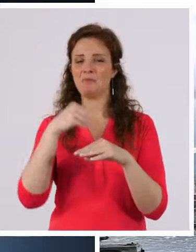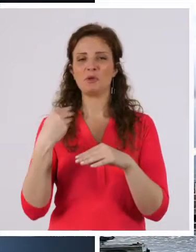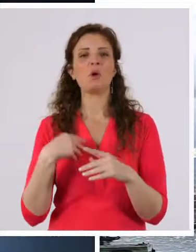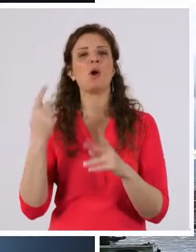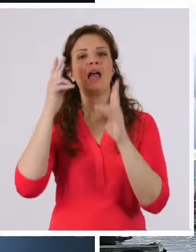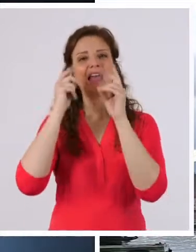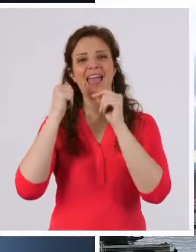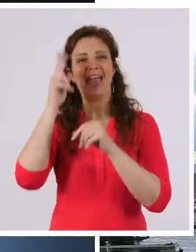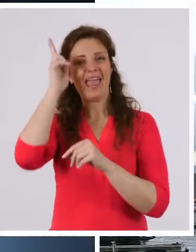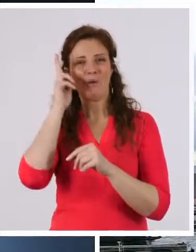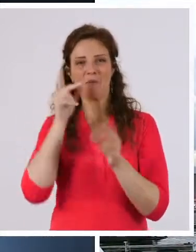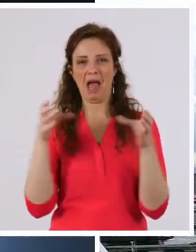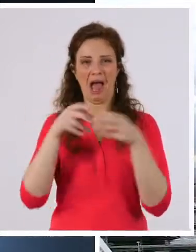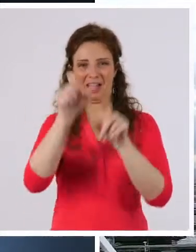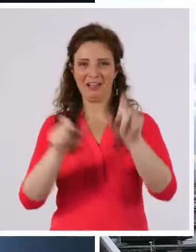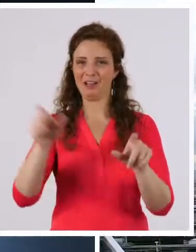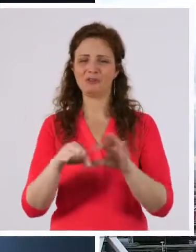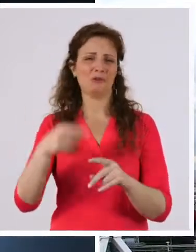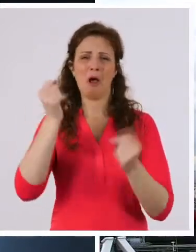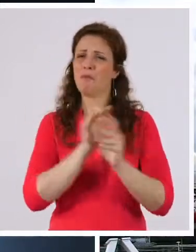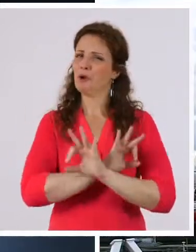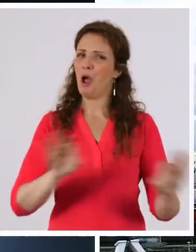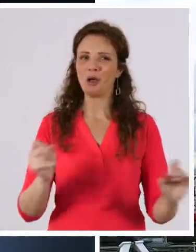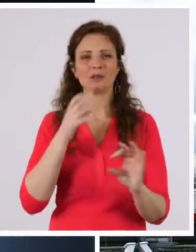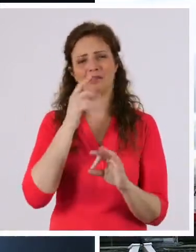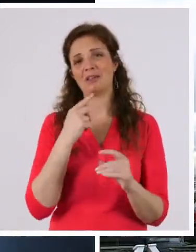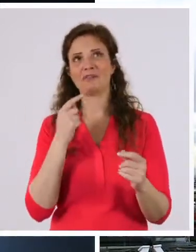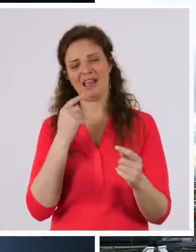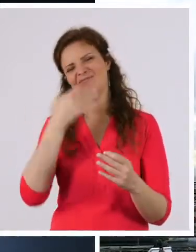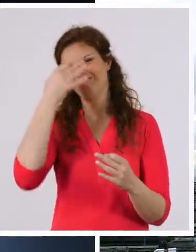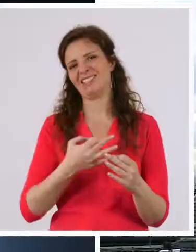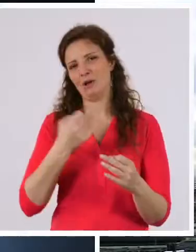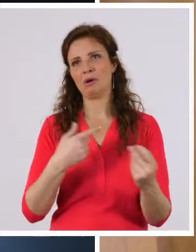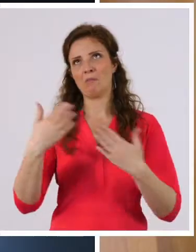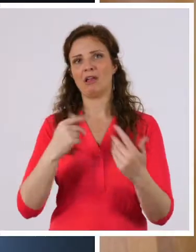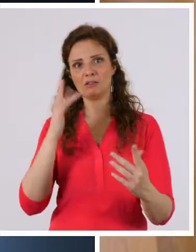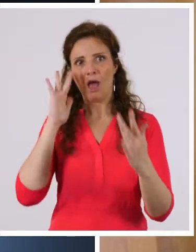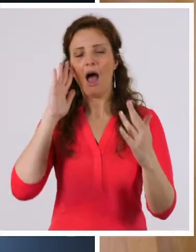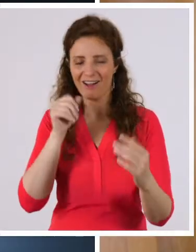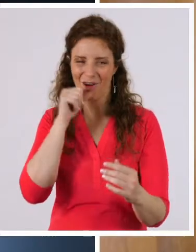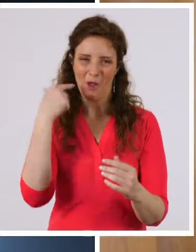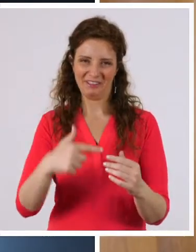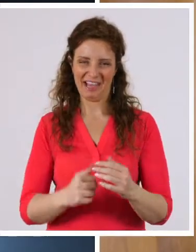equipaggio certamente vi potranno evitare il confronto con tale estrema esperienza.